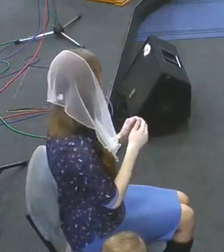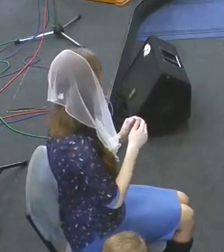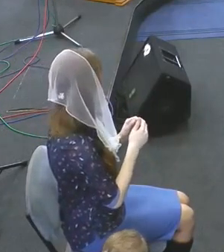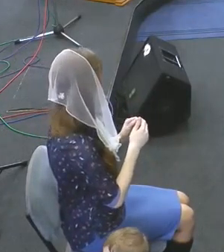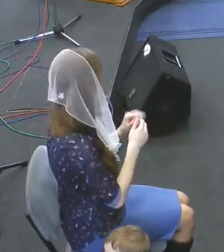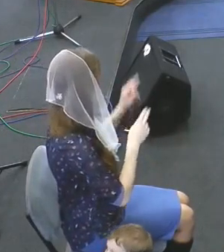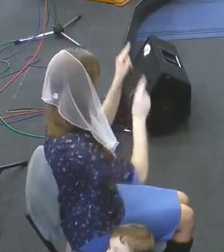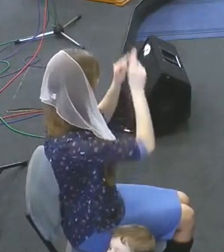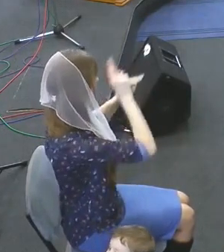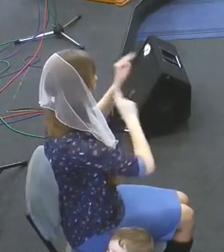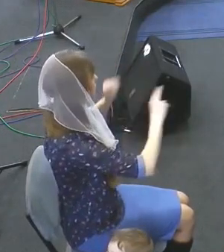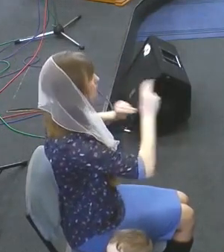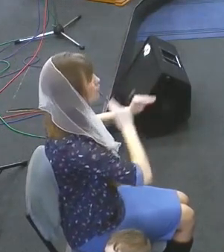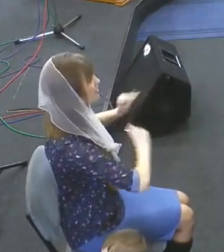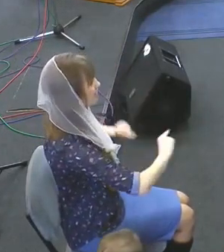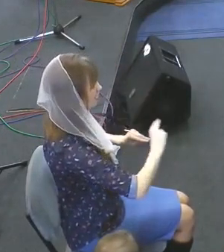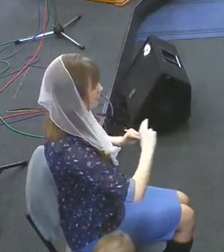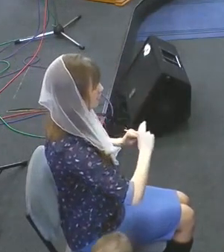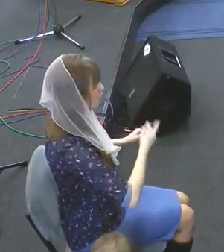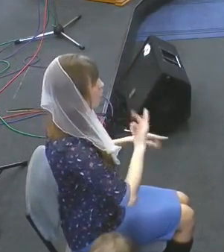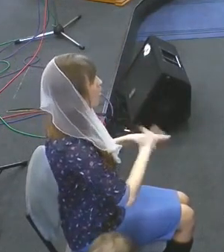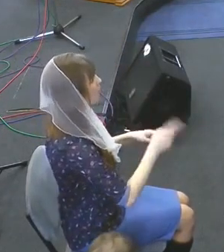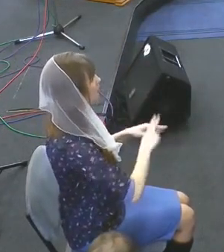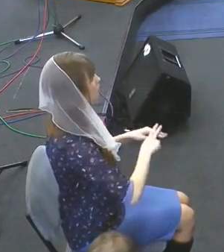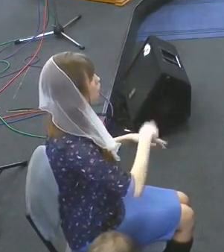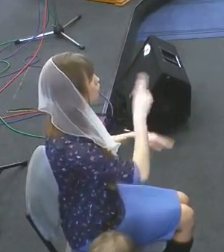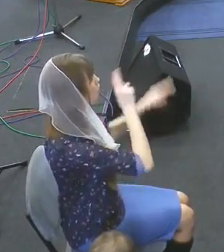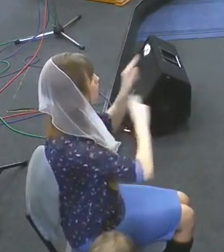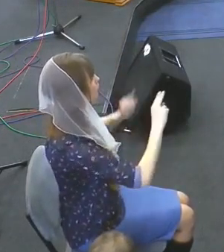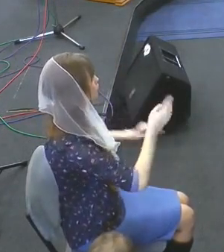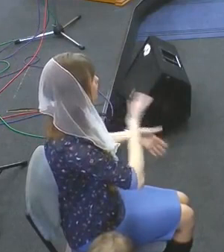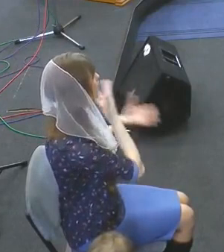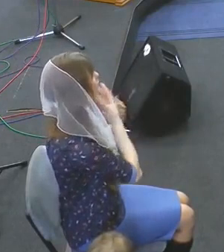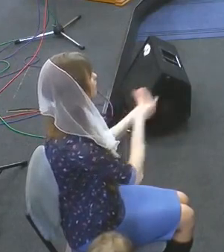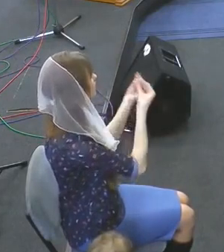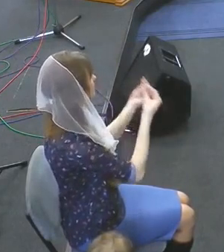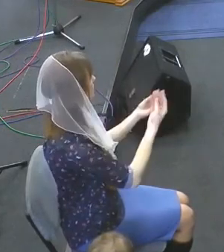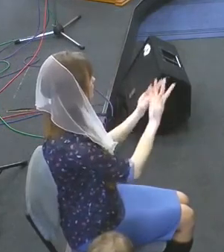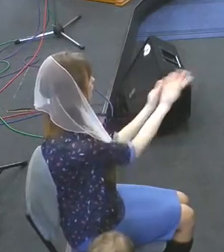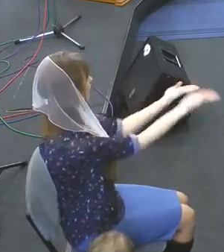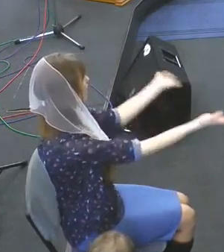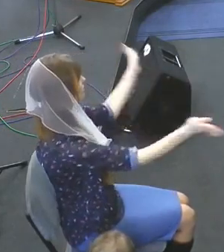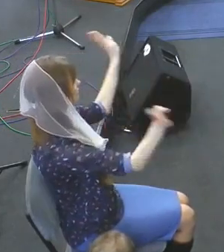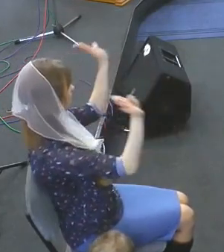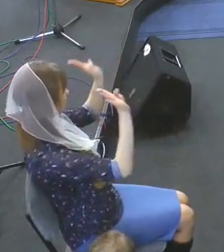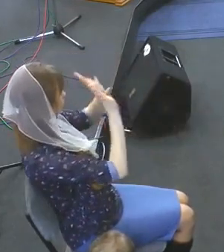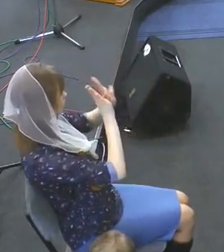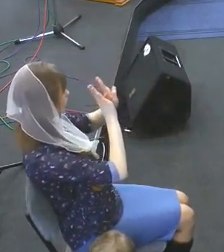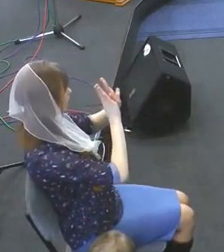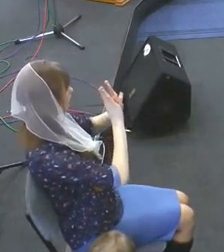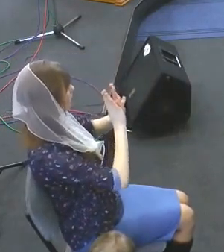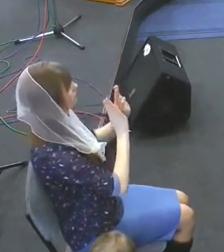Або Кесарія Филипова, яку він побудував, місто таке величне, і подарив імператору Кесарю.